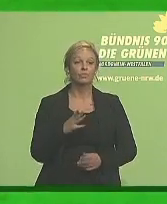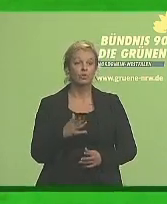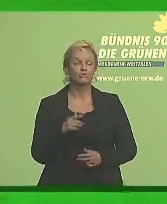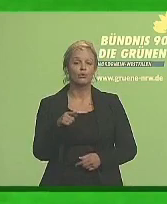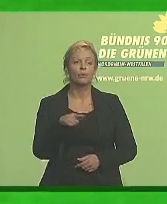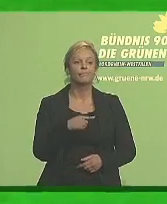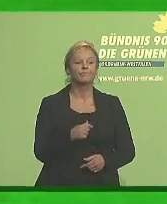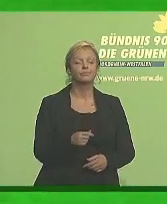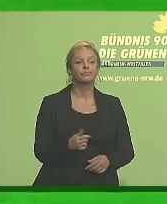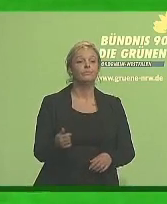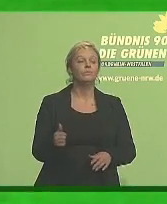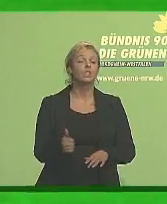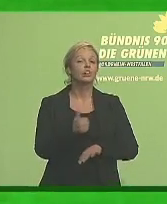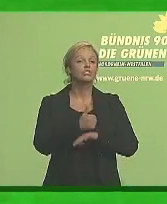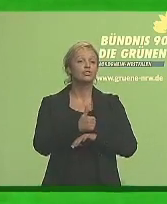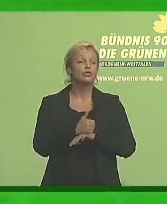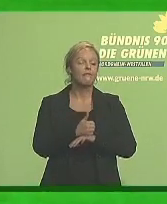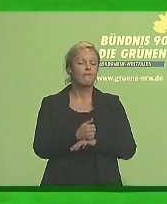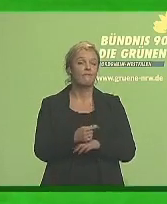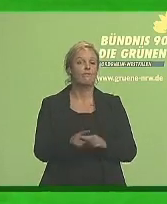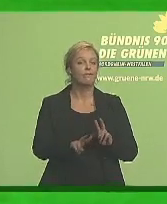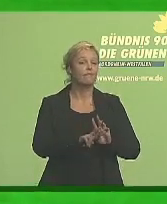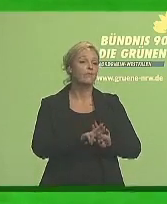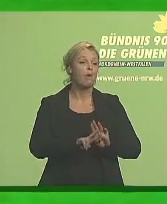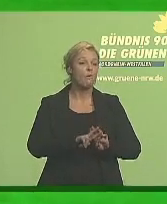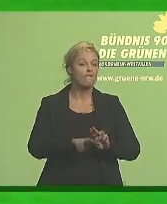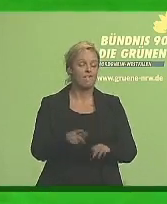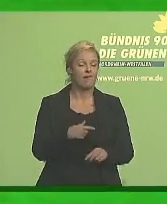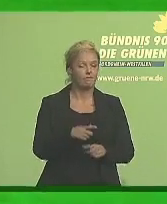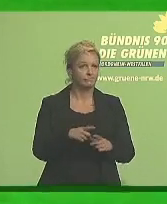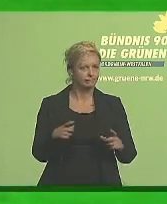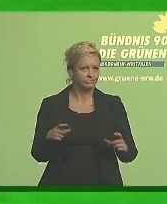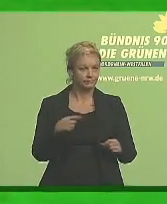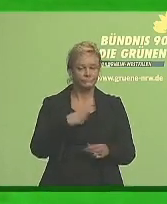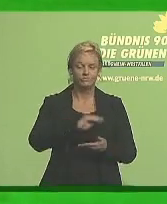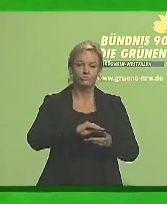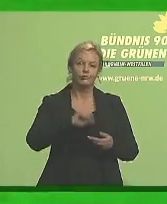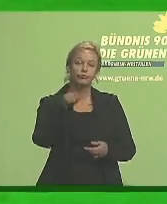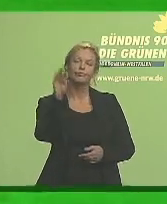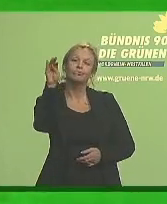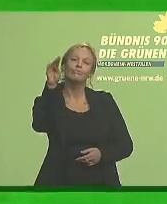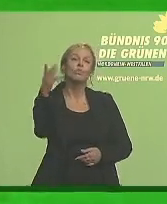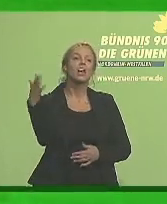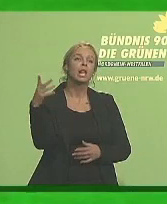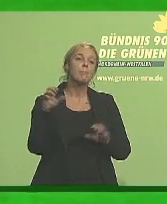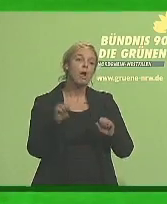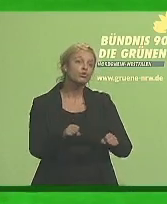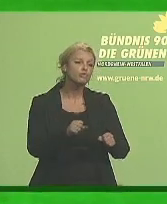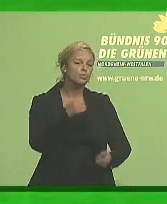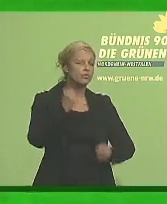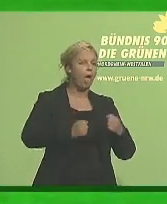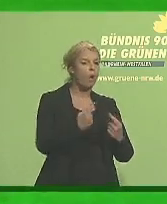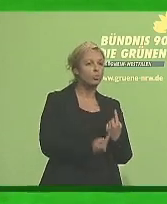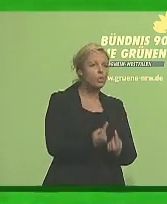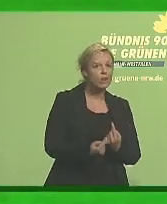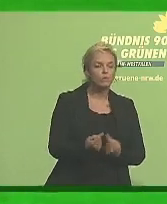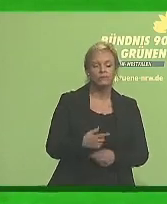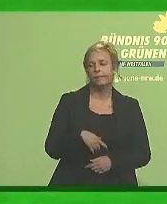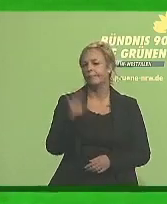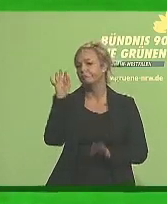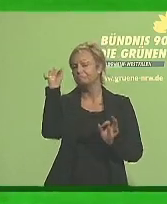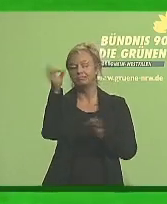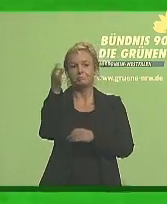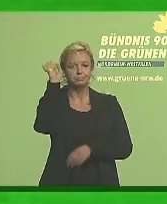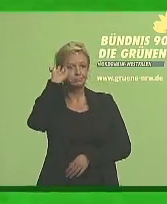des VW-Konzerns geschrieben und ihnen mitgeteilt, Klimaschutz und Autoindustrie könnt ihr